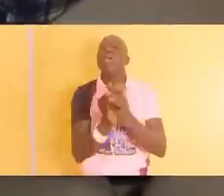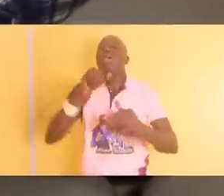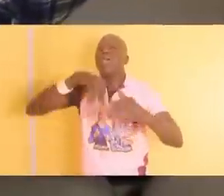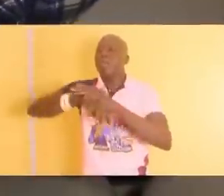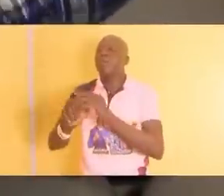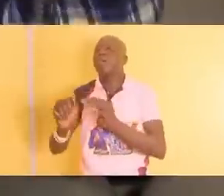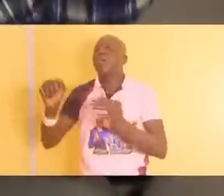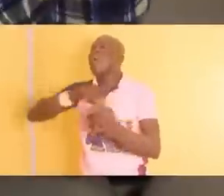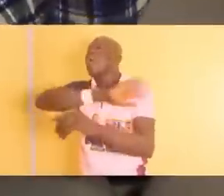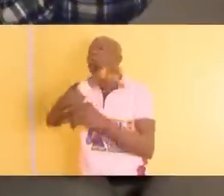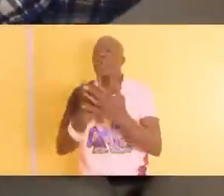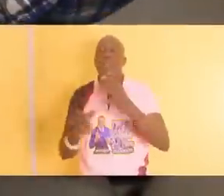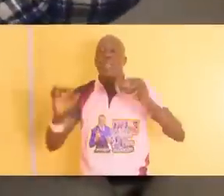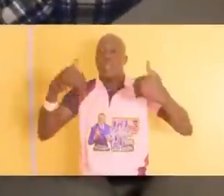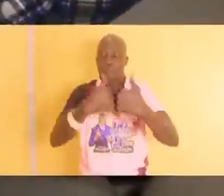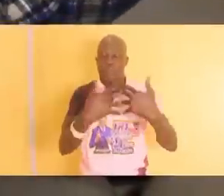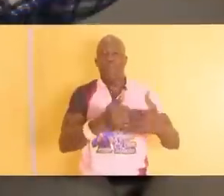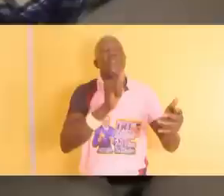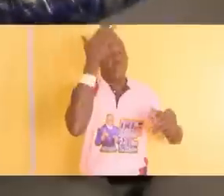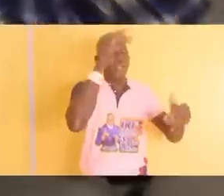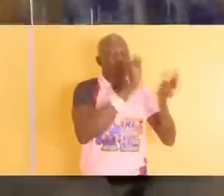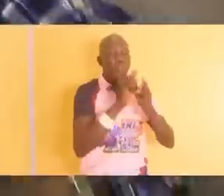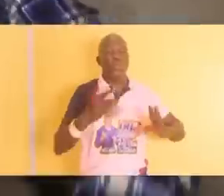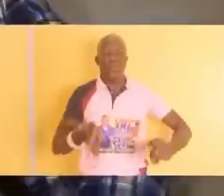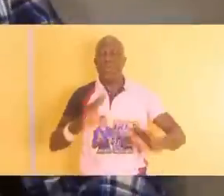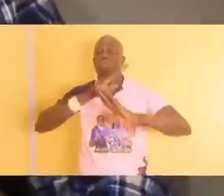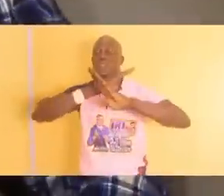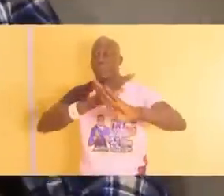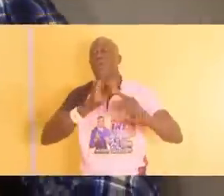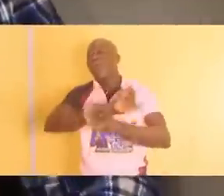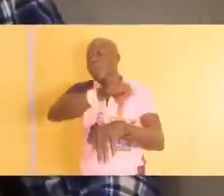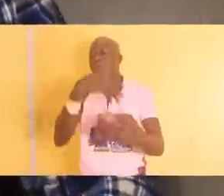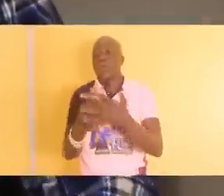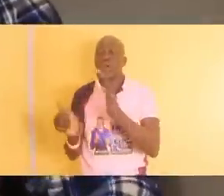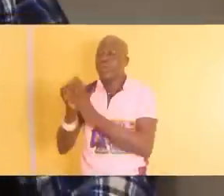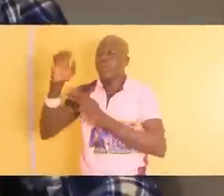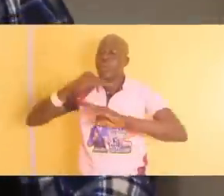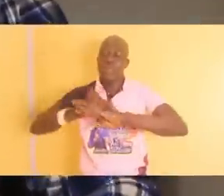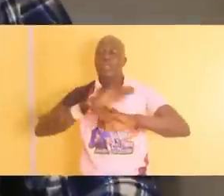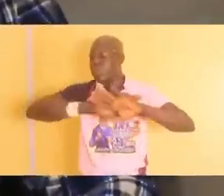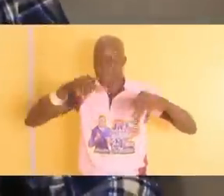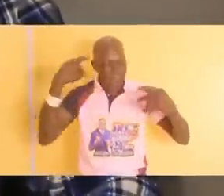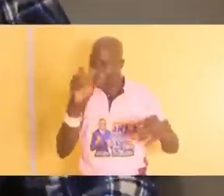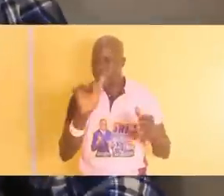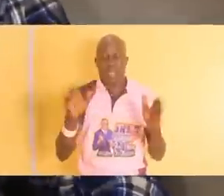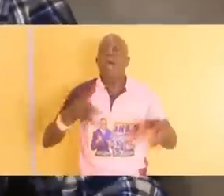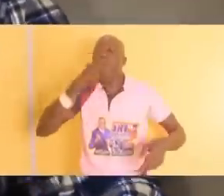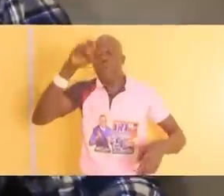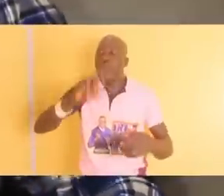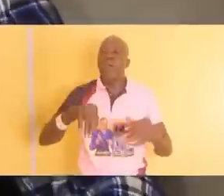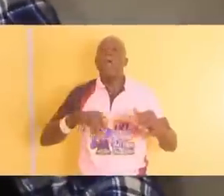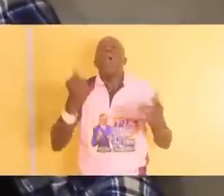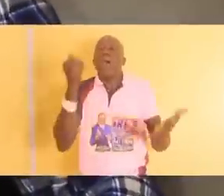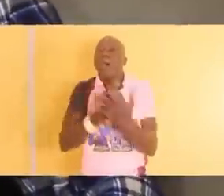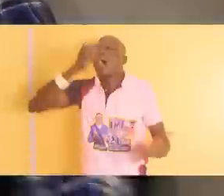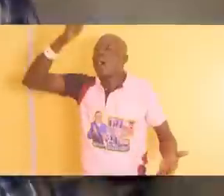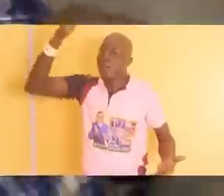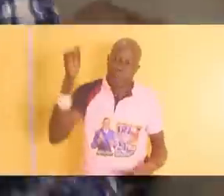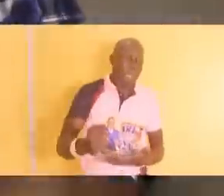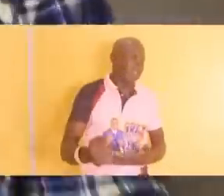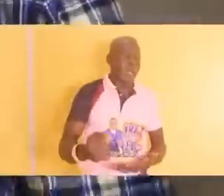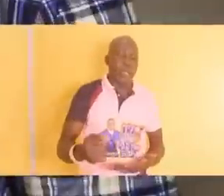amen. Àwọn ẹlẹgbẹrẹ wípọ̀ náà ti di. Where your mates are the road as the blood. Ibi jẹ́ ẹlẹgbẹrẹ tí ó nà lọ. Where your mates are the road as the blood. Ọ̀nà rẹ̀ lọ.